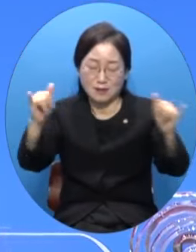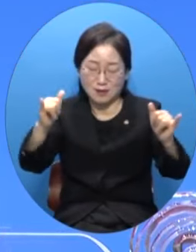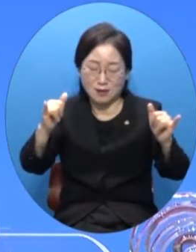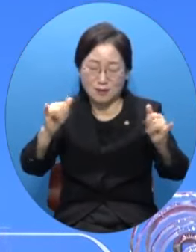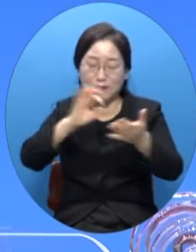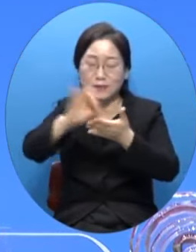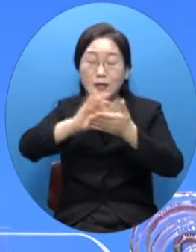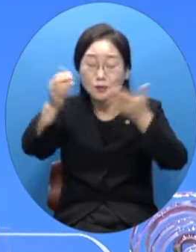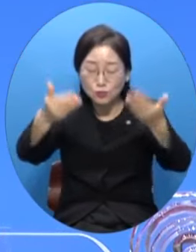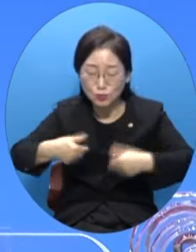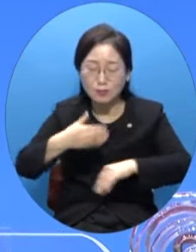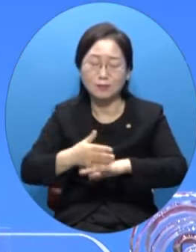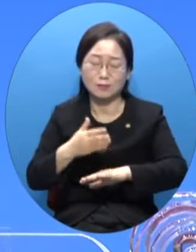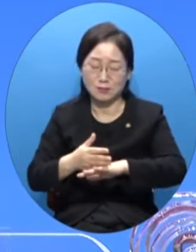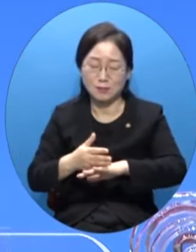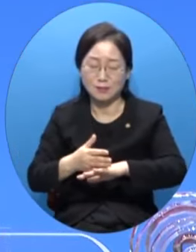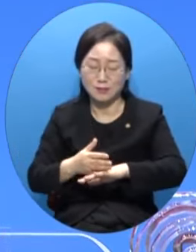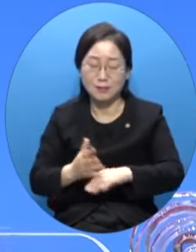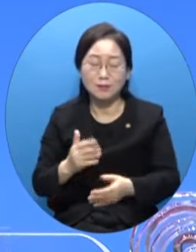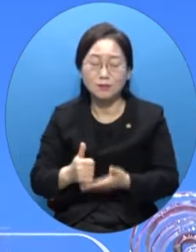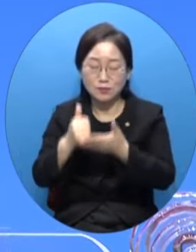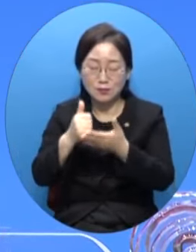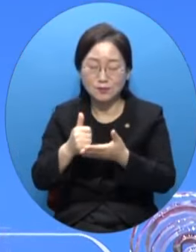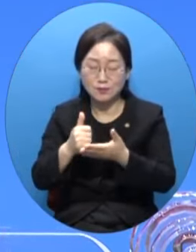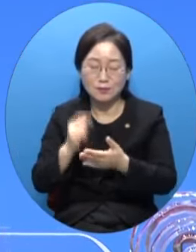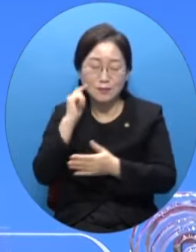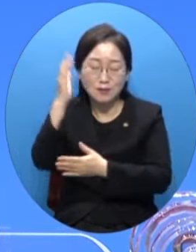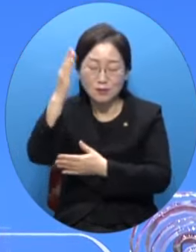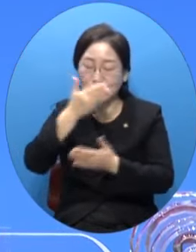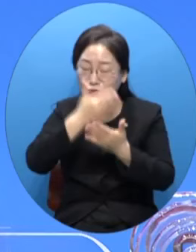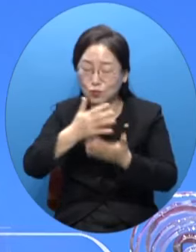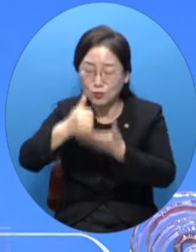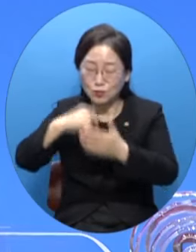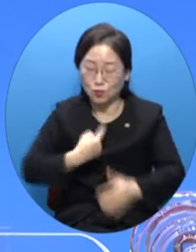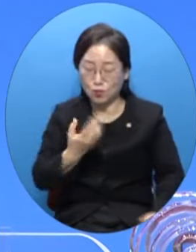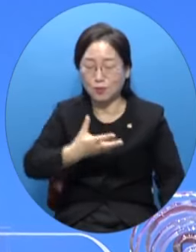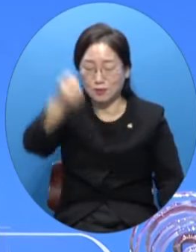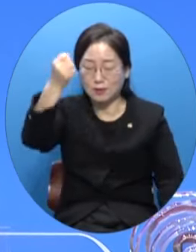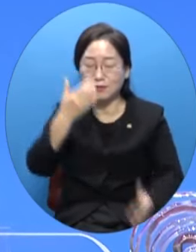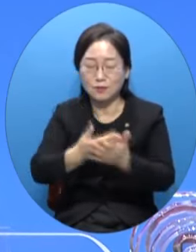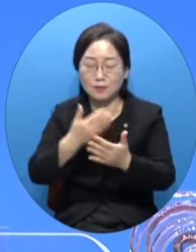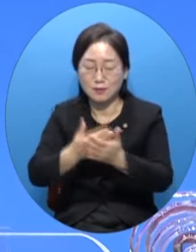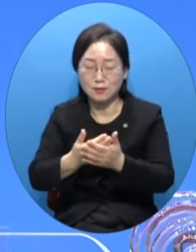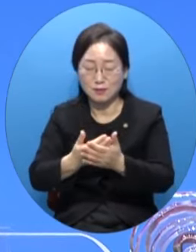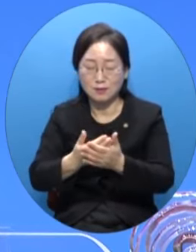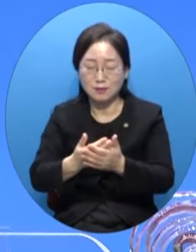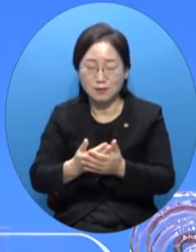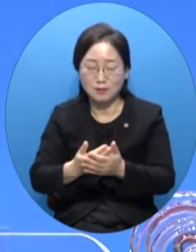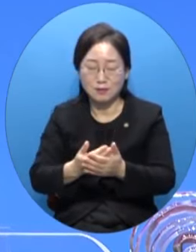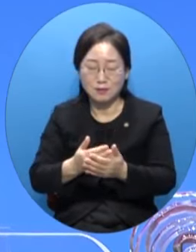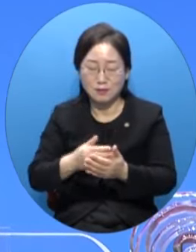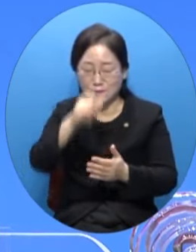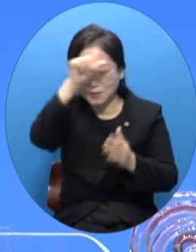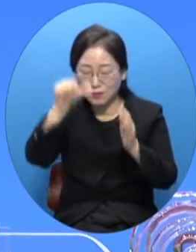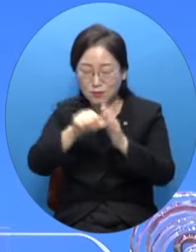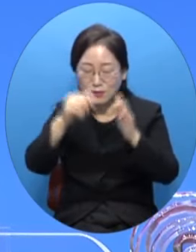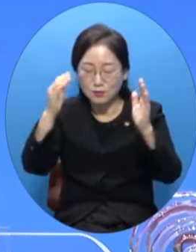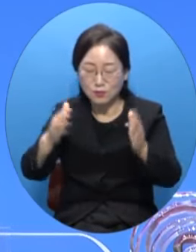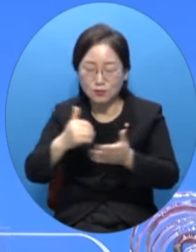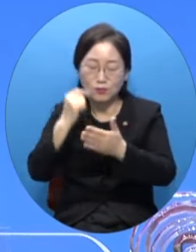것을 감사합니다. 주님 영광 존귀 홀로 받으시옵소서. 나의 남은 일생 주님의